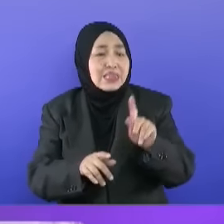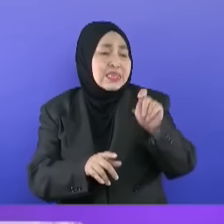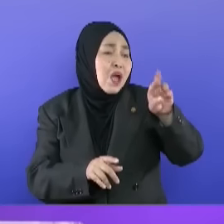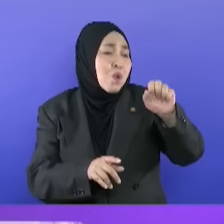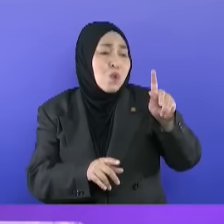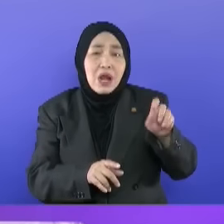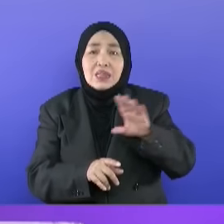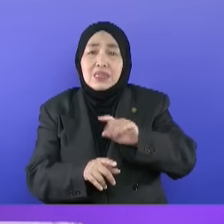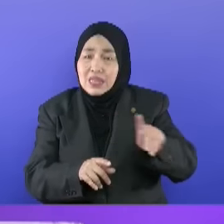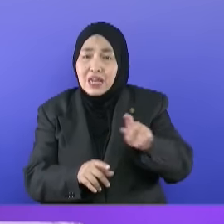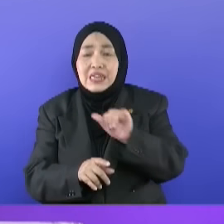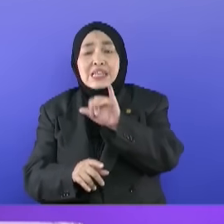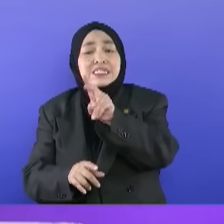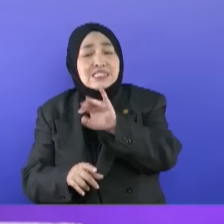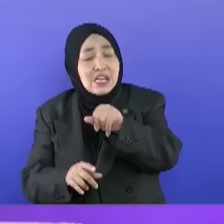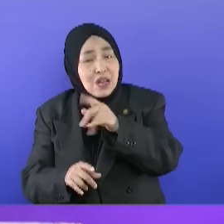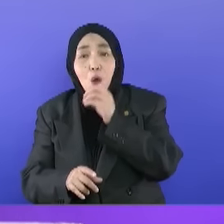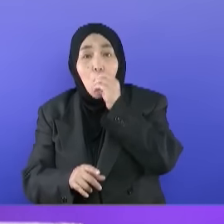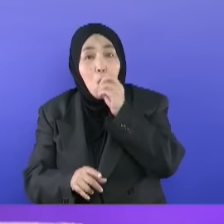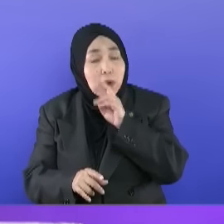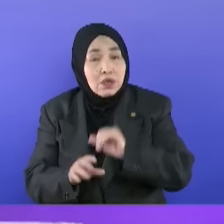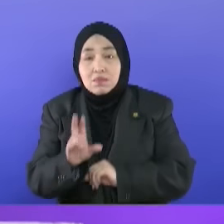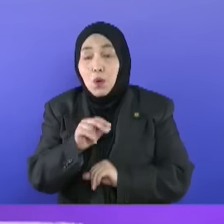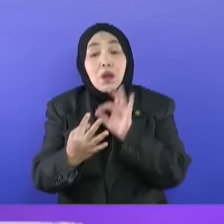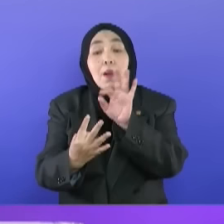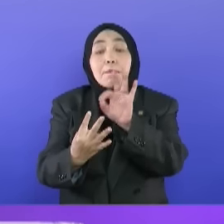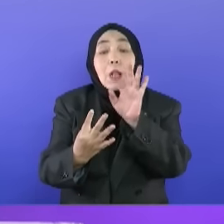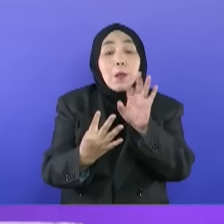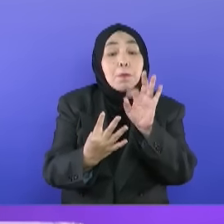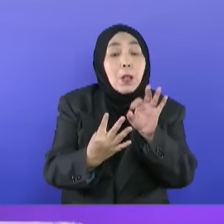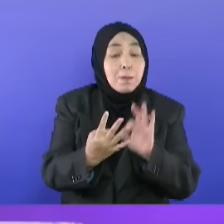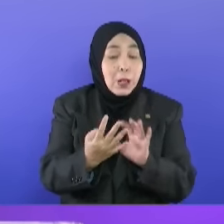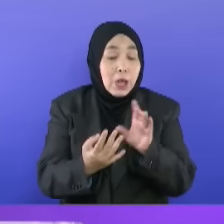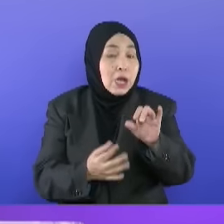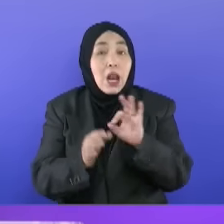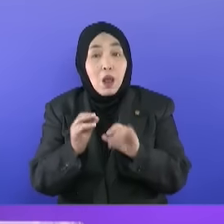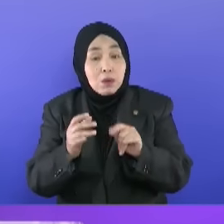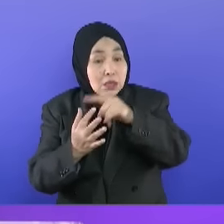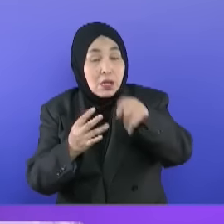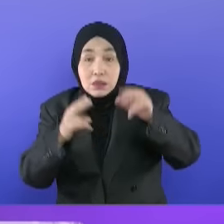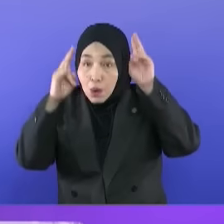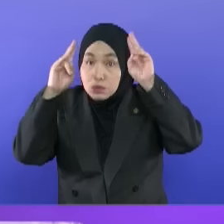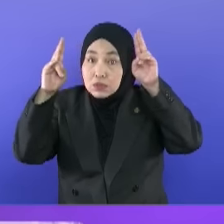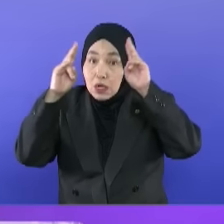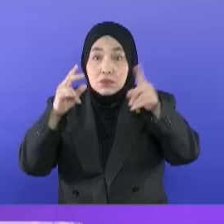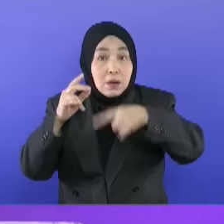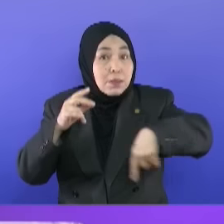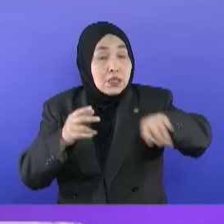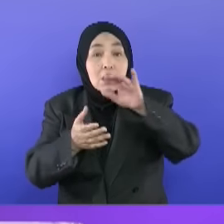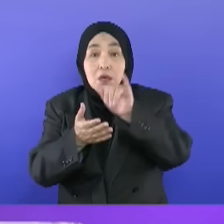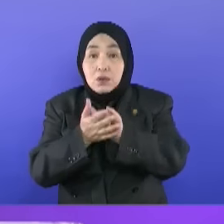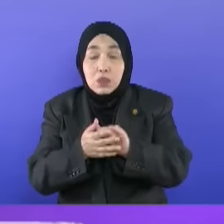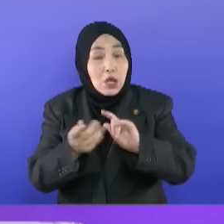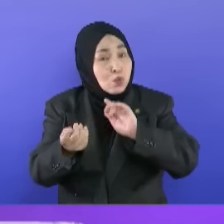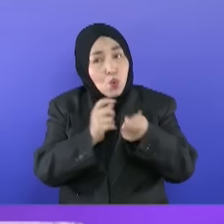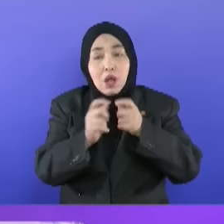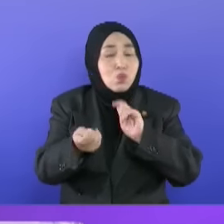dan Injil yang original. yang asli mereka main pilih-pilih mereka kalau di kalangan ustaz-ustaz mereka itu ialah dia dia